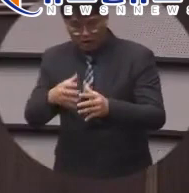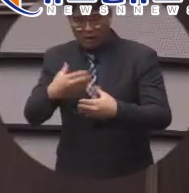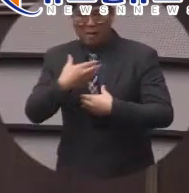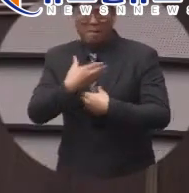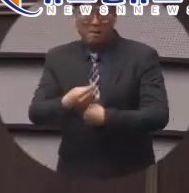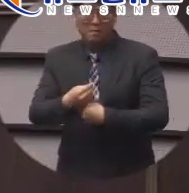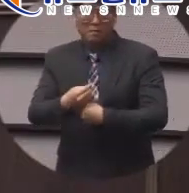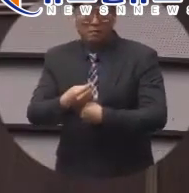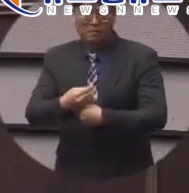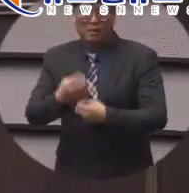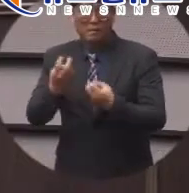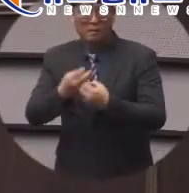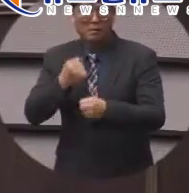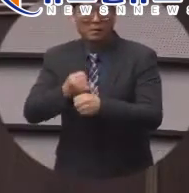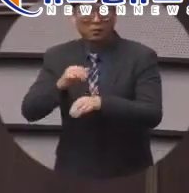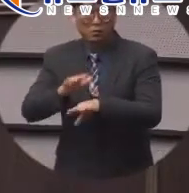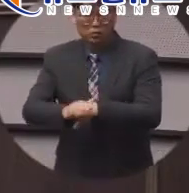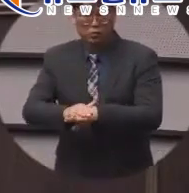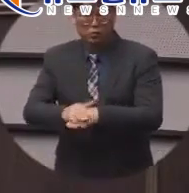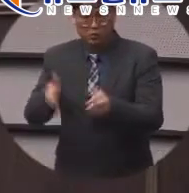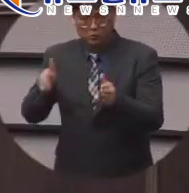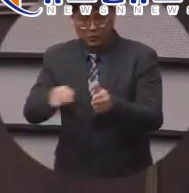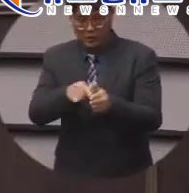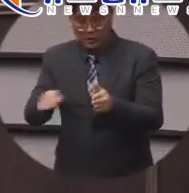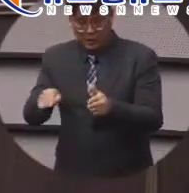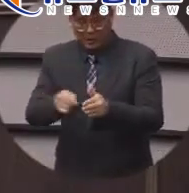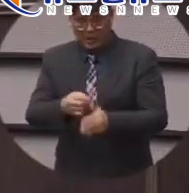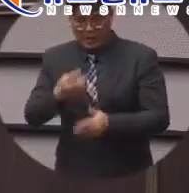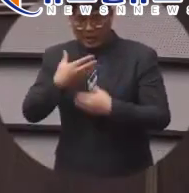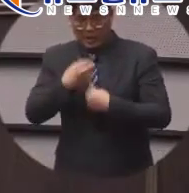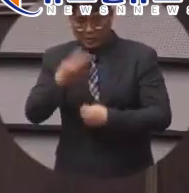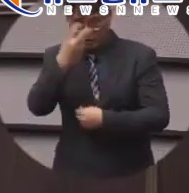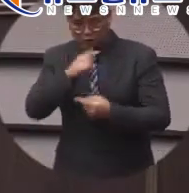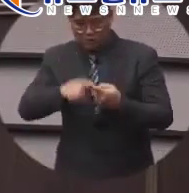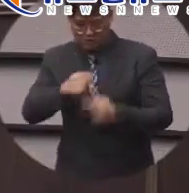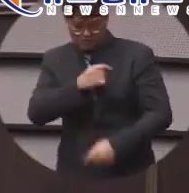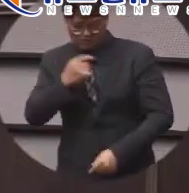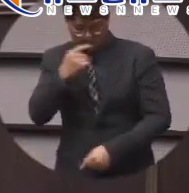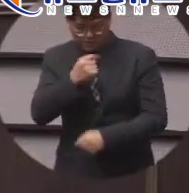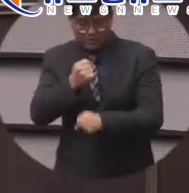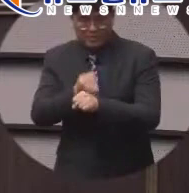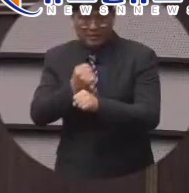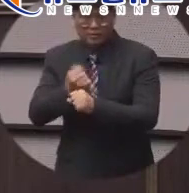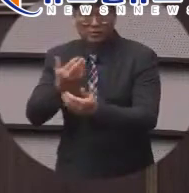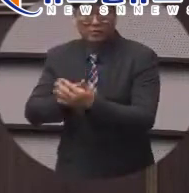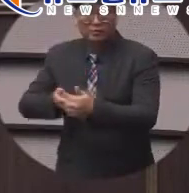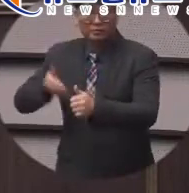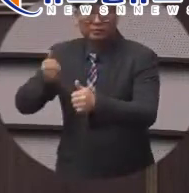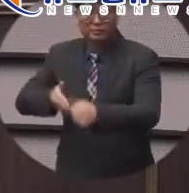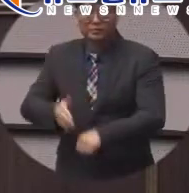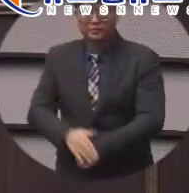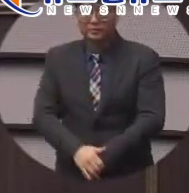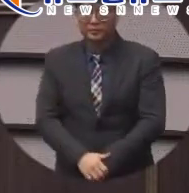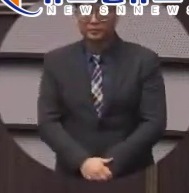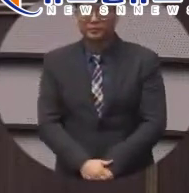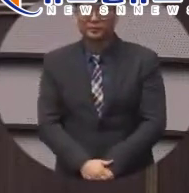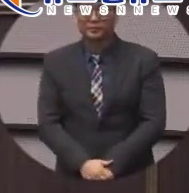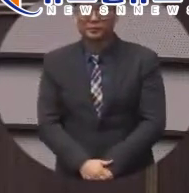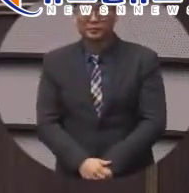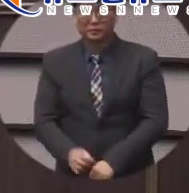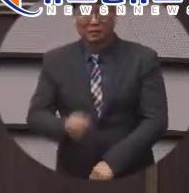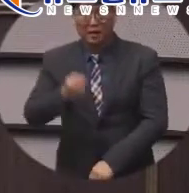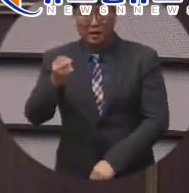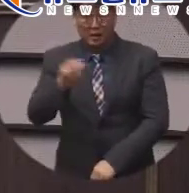방안을 강구하여 해빙기 안전점검에 철저를 기해 주시길 재원드리는 바입니다.